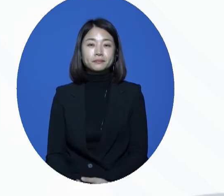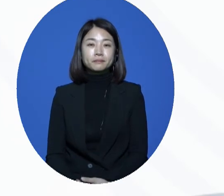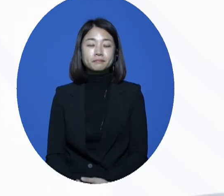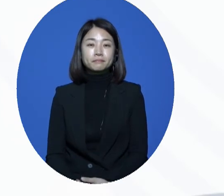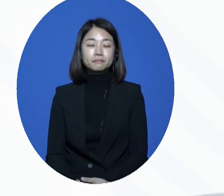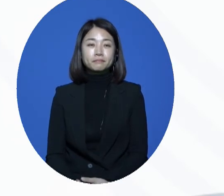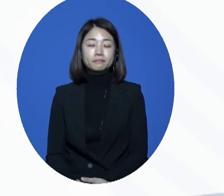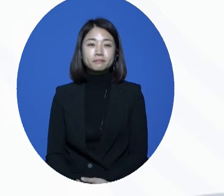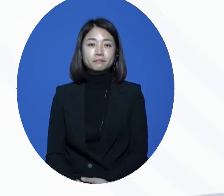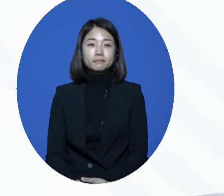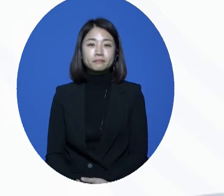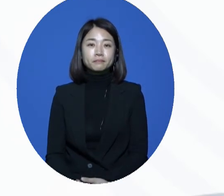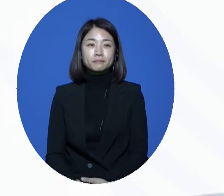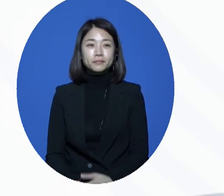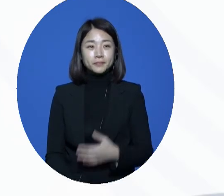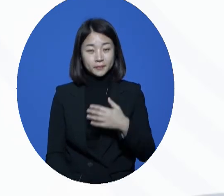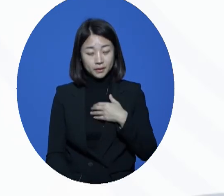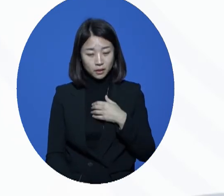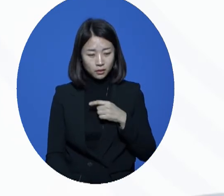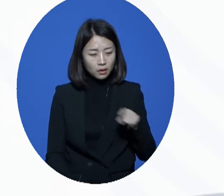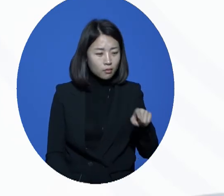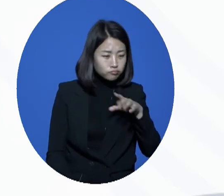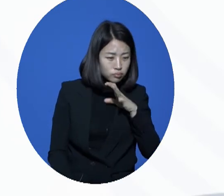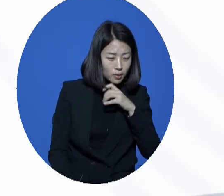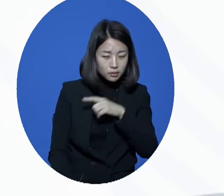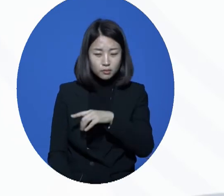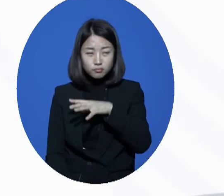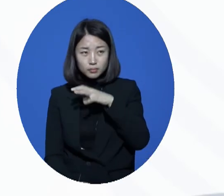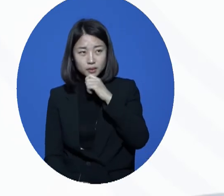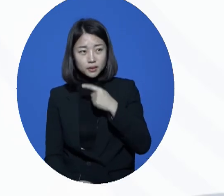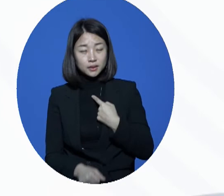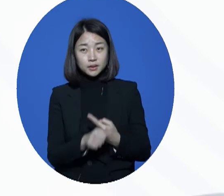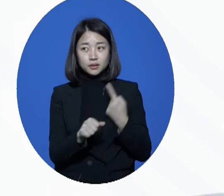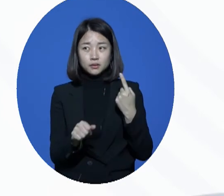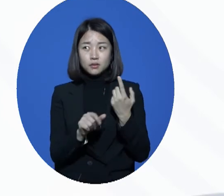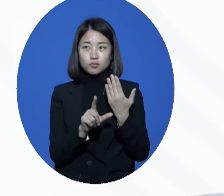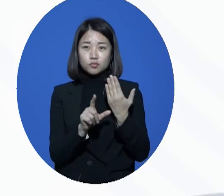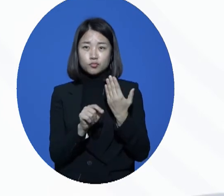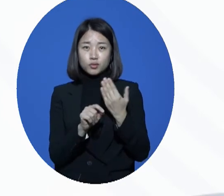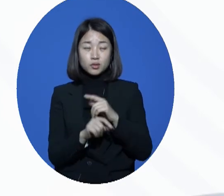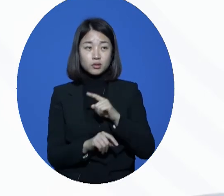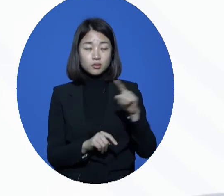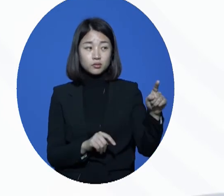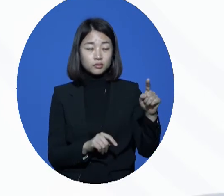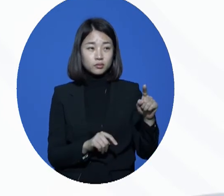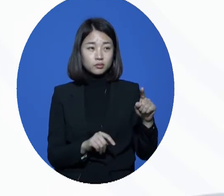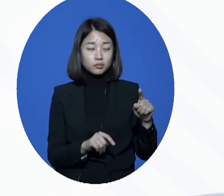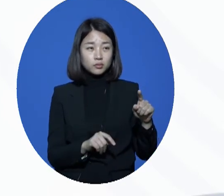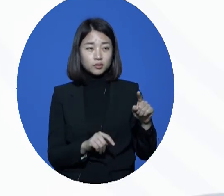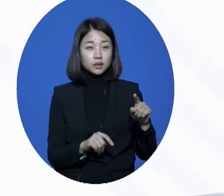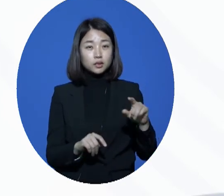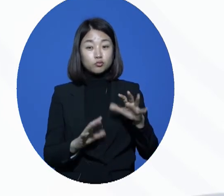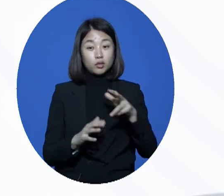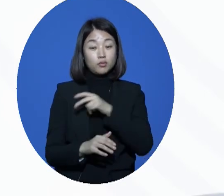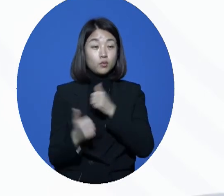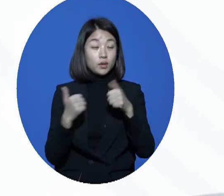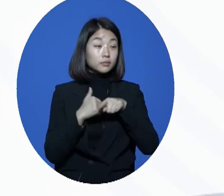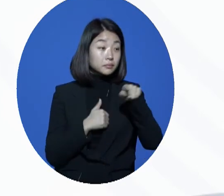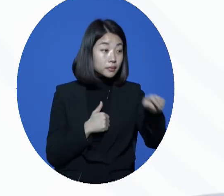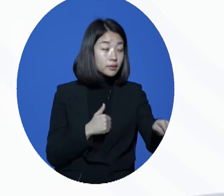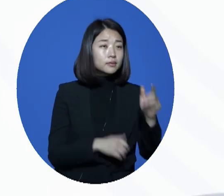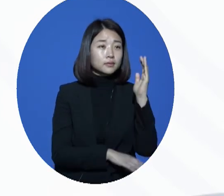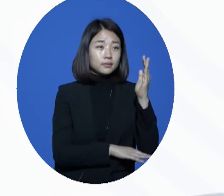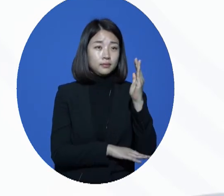제가 이런 문제들을 해결하기 위해서 작년 9월 국감에도 가서 학교에는 장애 학생도 있다라는